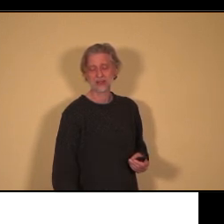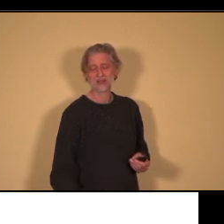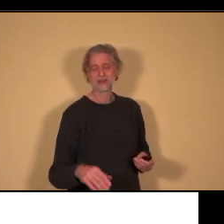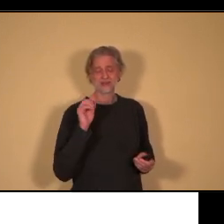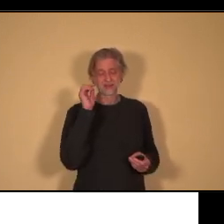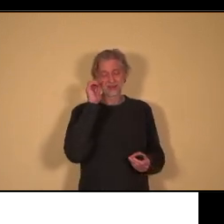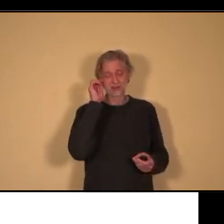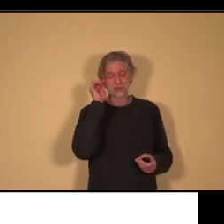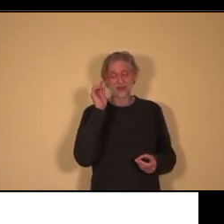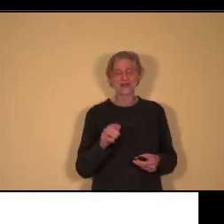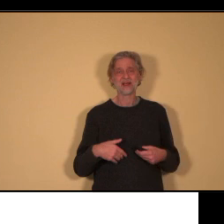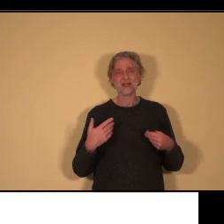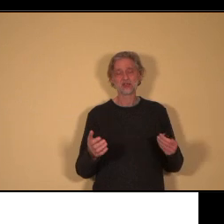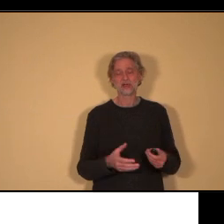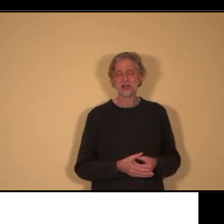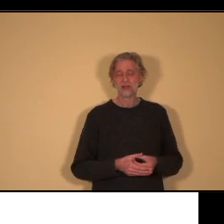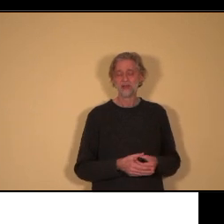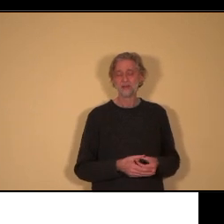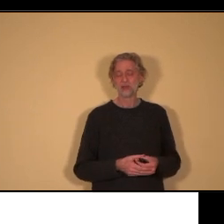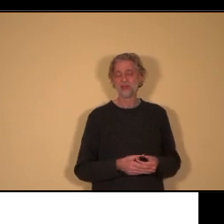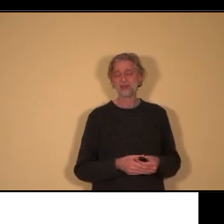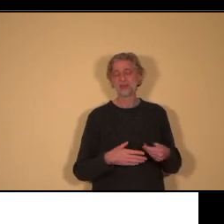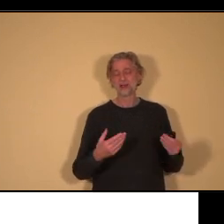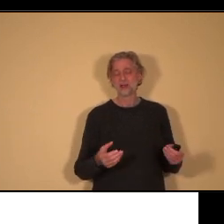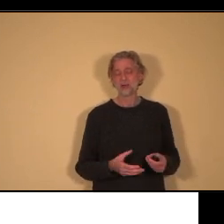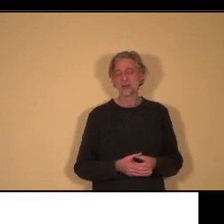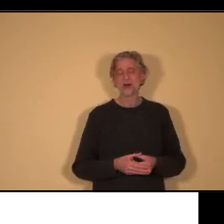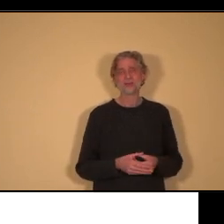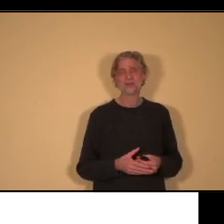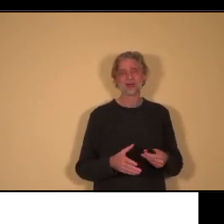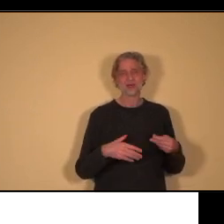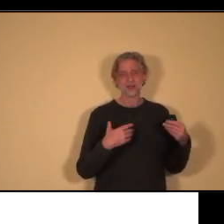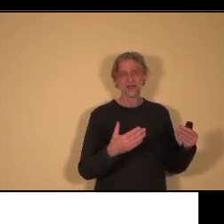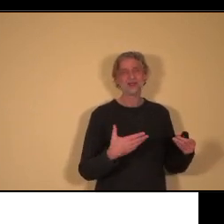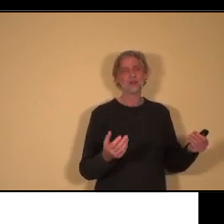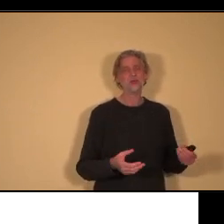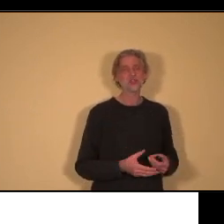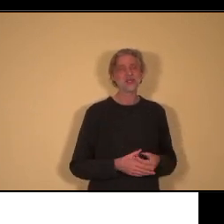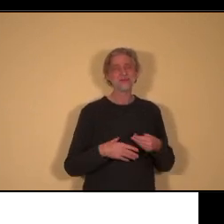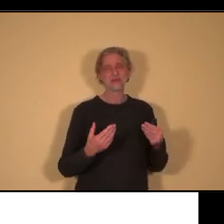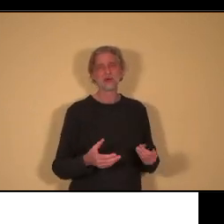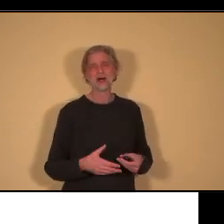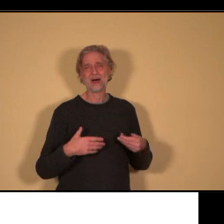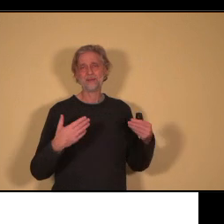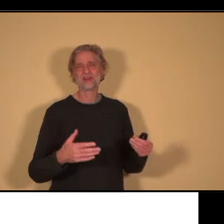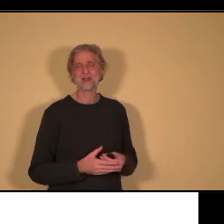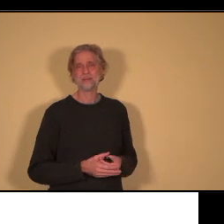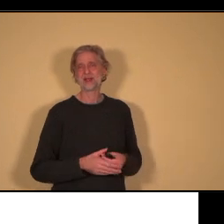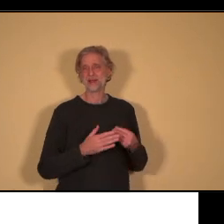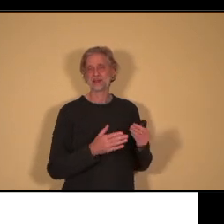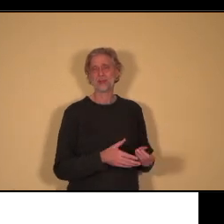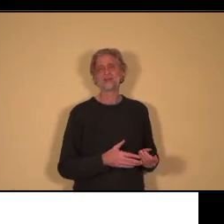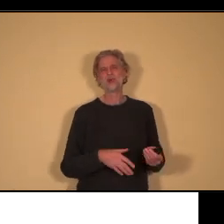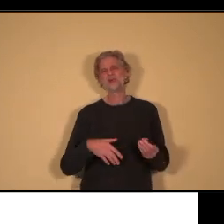entfernen das CO2 tatsächlich schon mit berücksichtigen, um auf unser Nettobudget, was wir noch haben, was eben